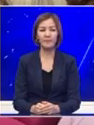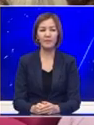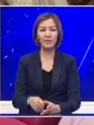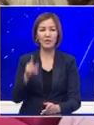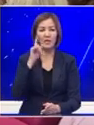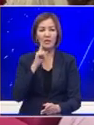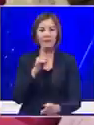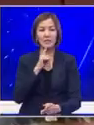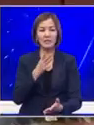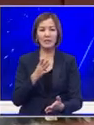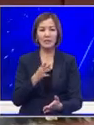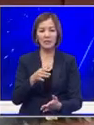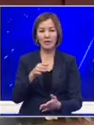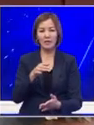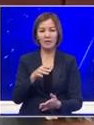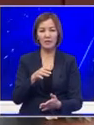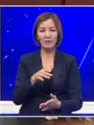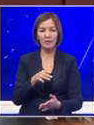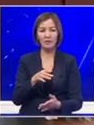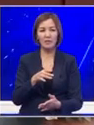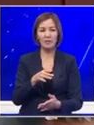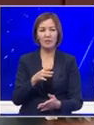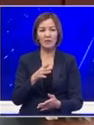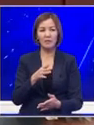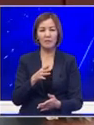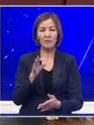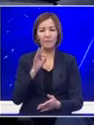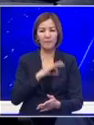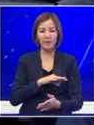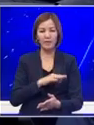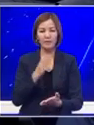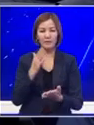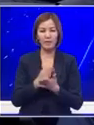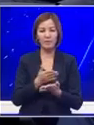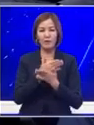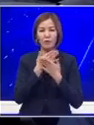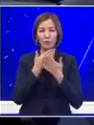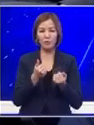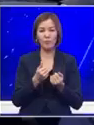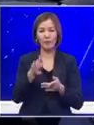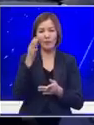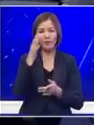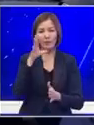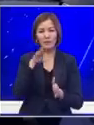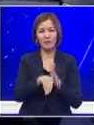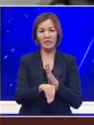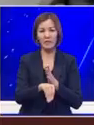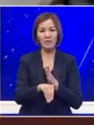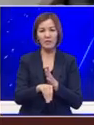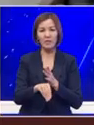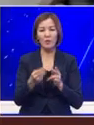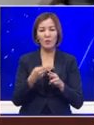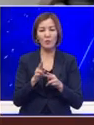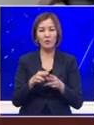Елімізде ғылымға салынған 1 теңге 5 теңге 40 тиын пайда келеді екен. Дегенмен ғылымға қаржы салам дейтін қалталылар жоқ.